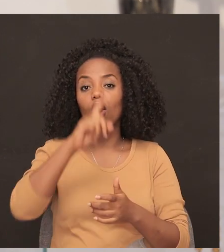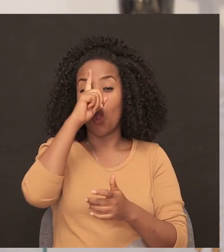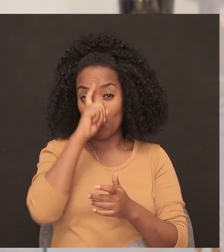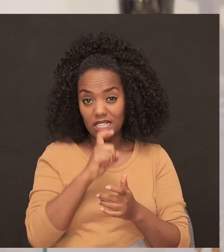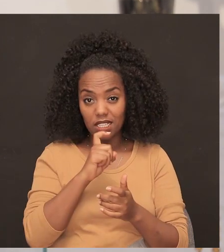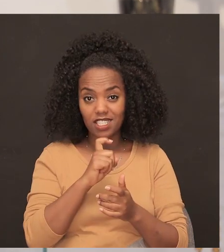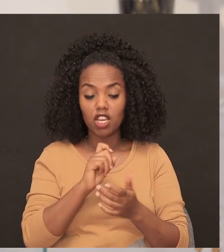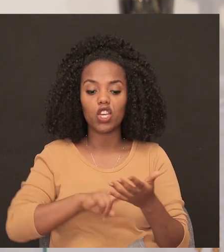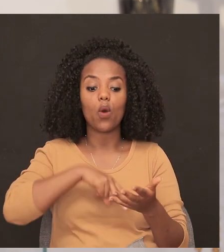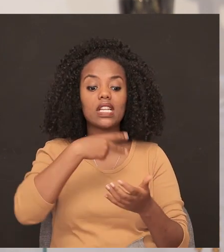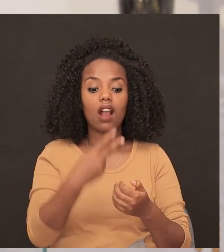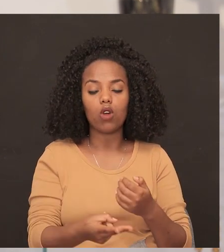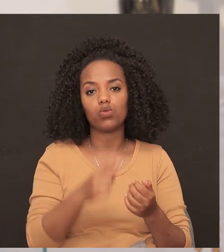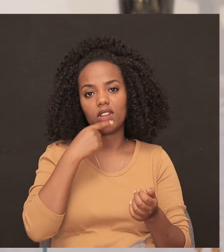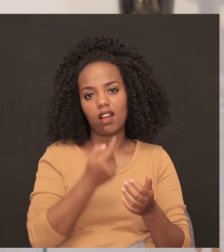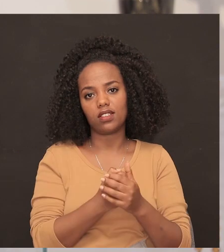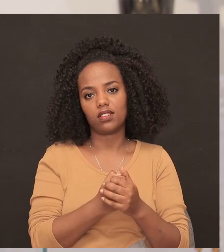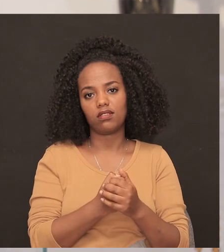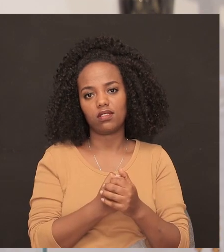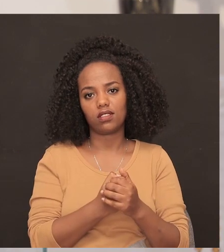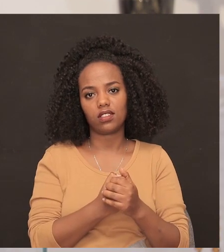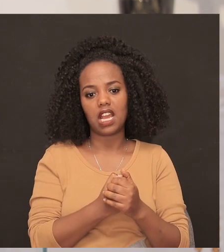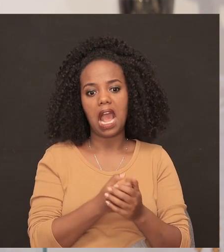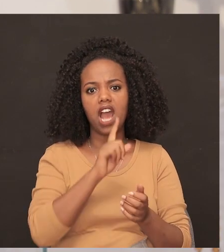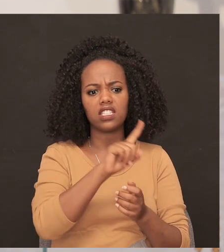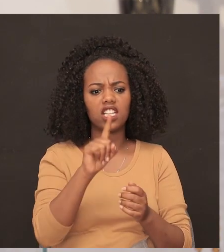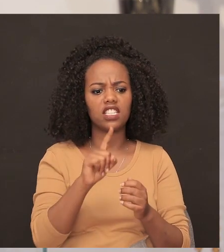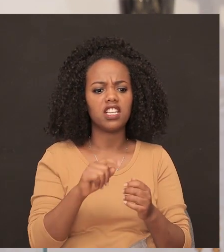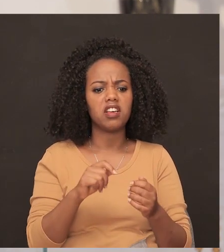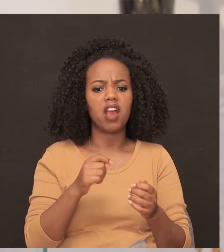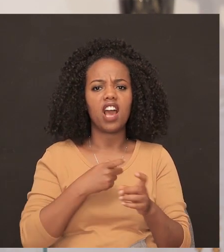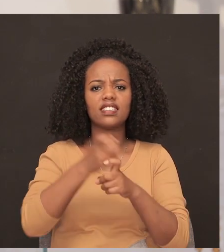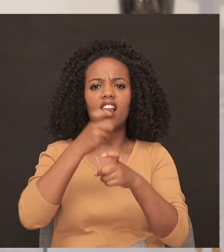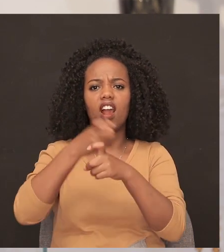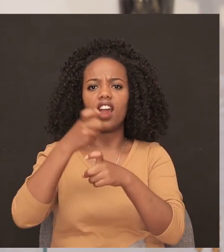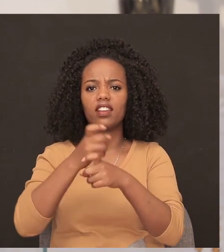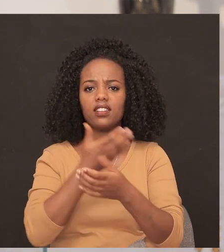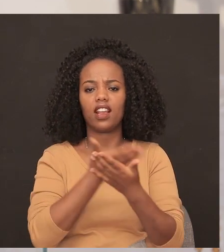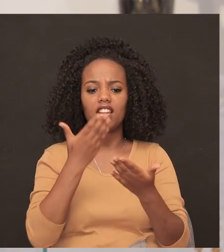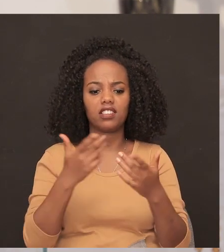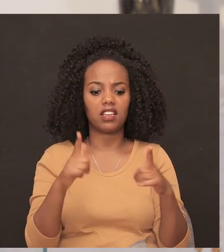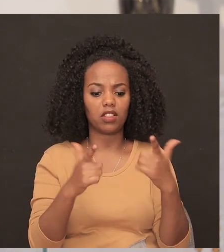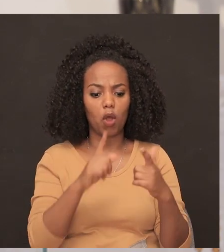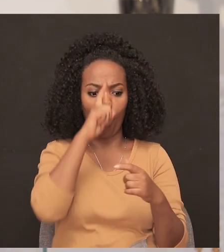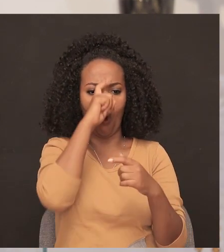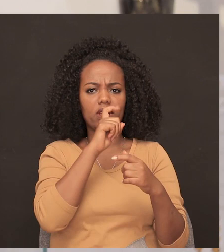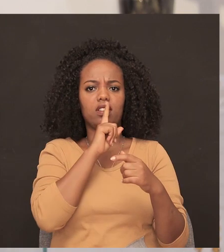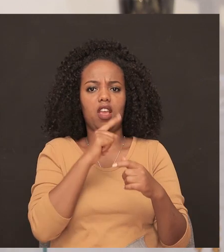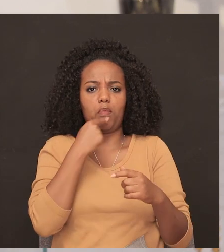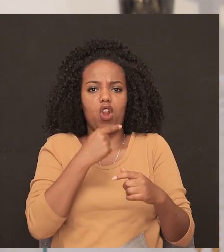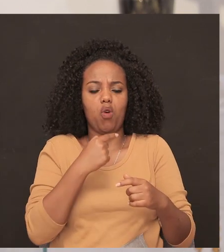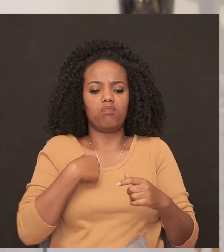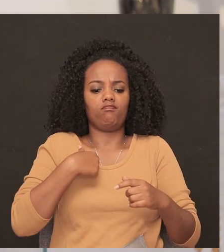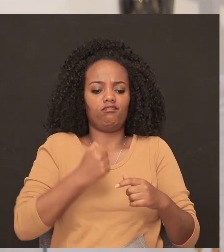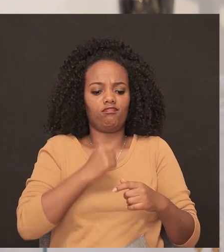ጎበዛዝቱ ይወድቃሉ ይላል። አንዳንድ የሚያሰናክል ነገር ይገጥማቸውና ጎበዝ ነኝ ብለው እንደ